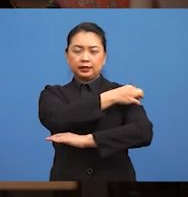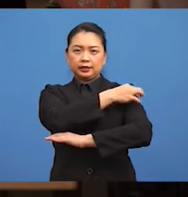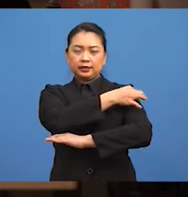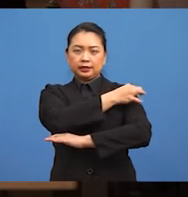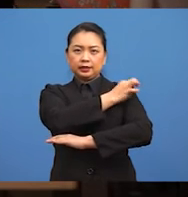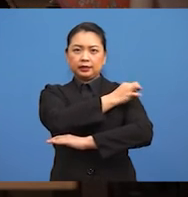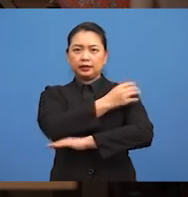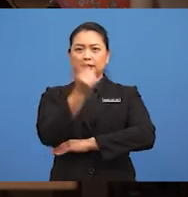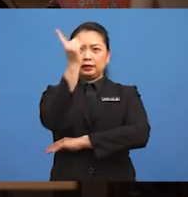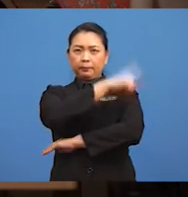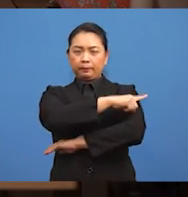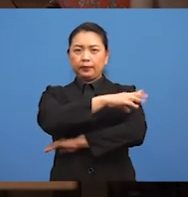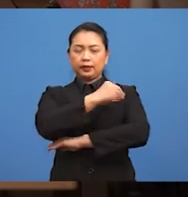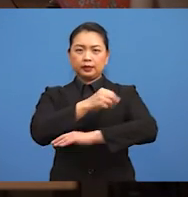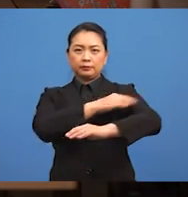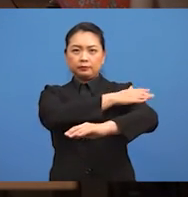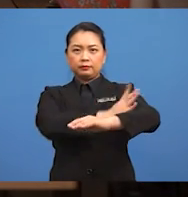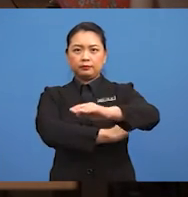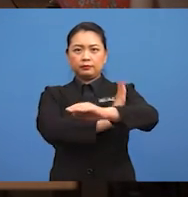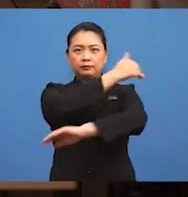hadapan dan belakang.